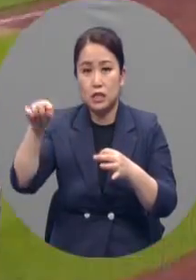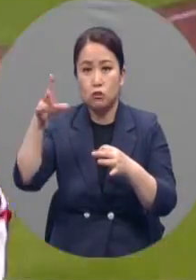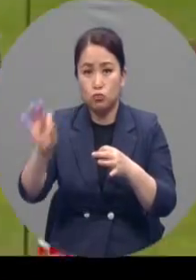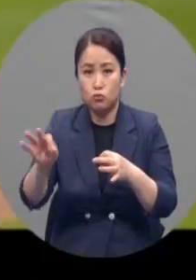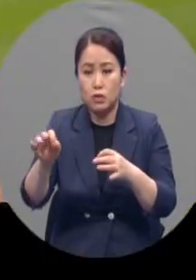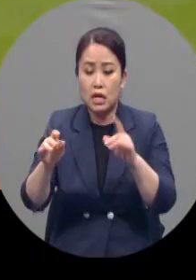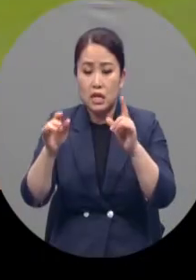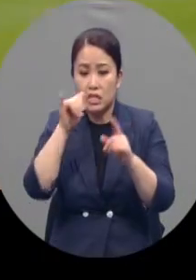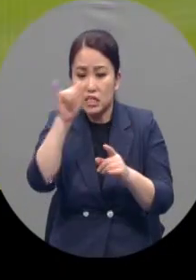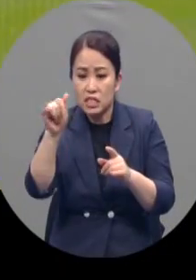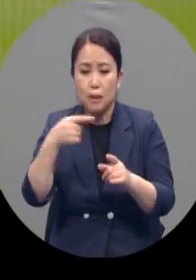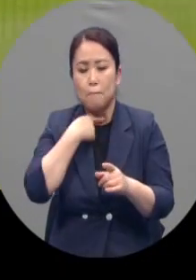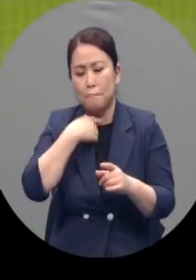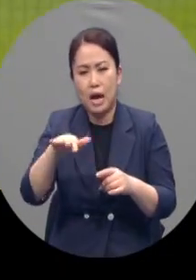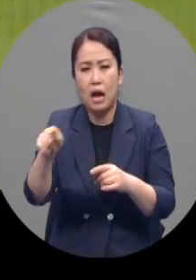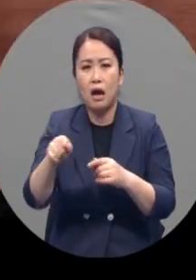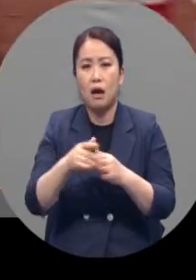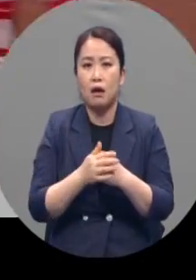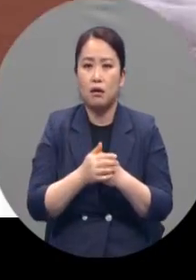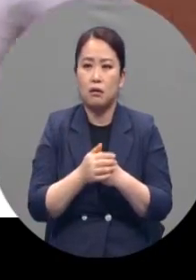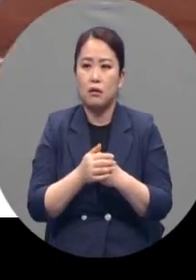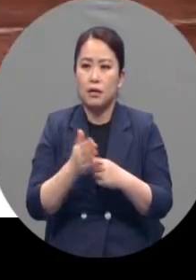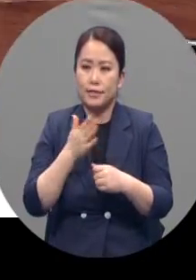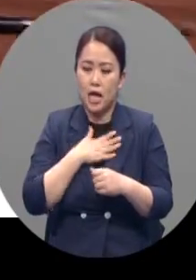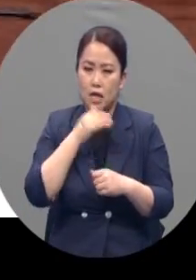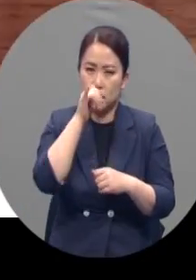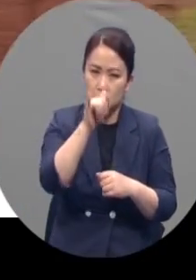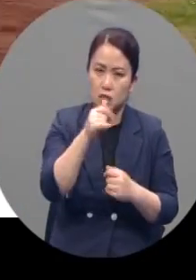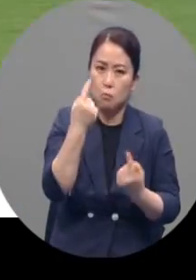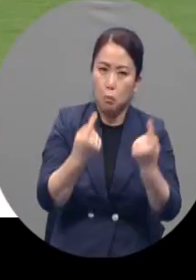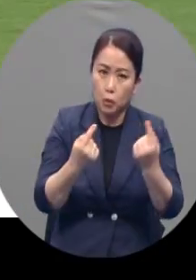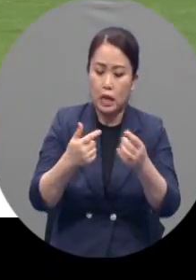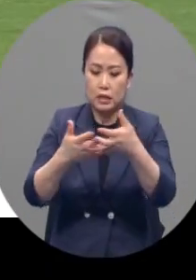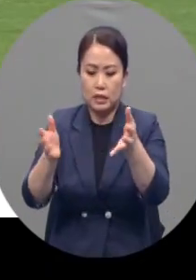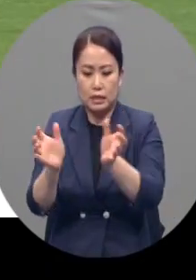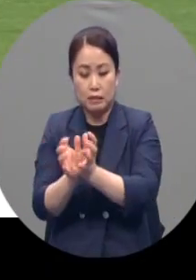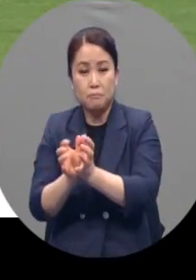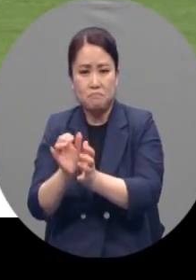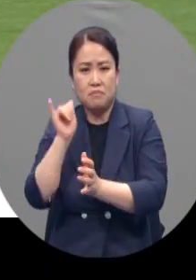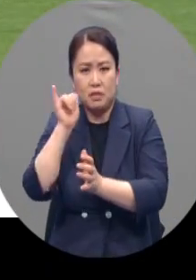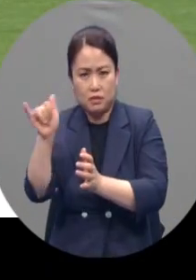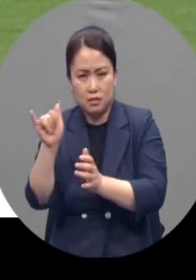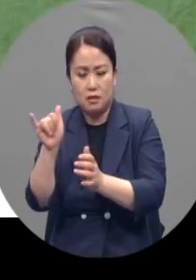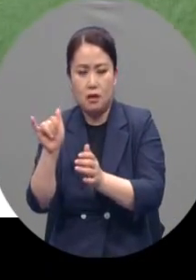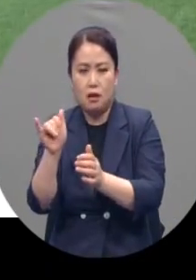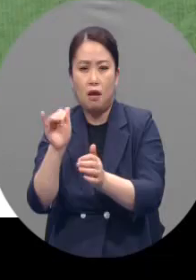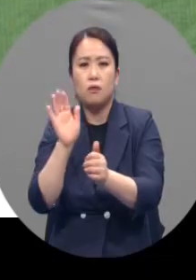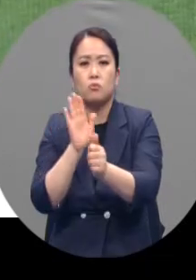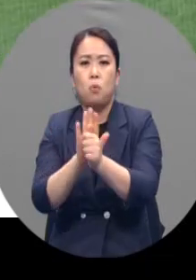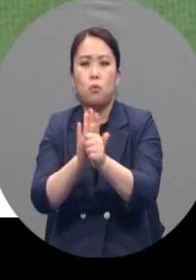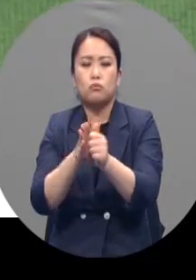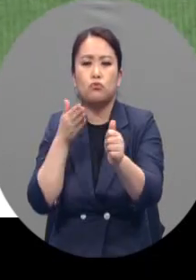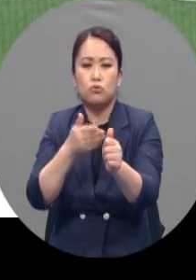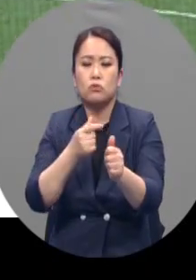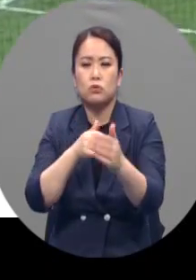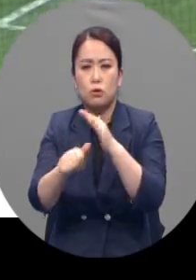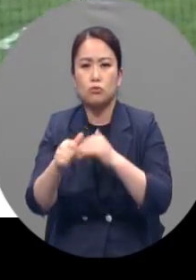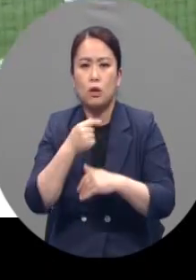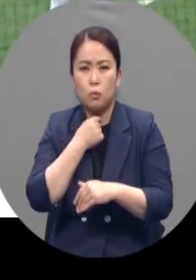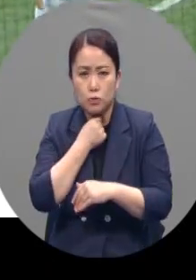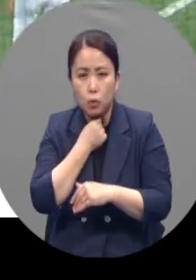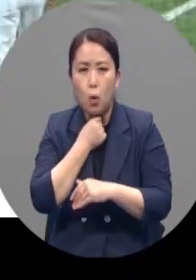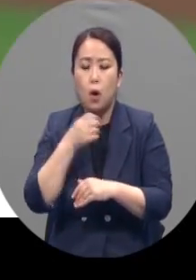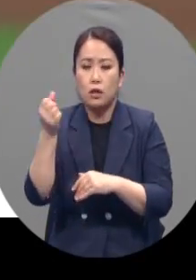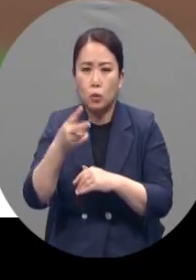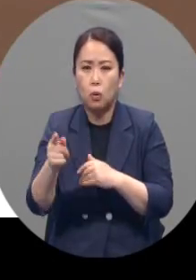못했습니다. 제 승수보다 일단 팀에 이기는 그냥 보탬이 되는 선수가 되고 싶고요. 일단 제 승우는